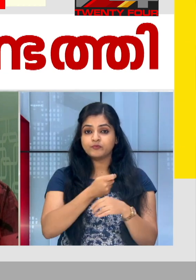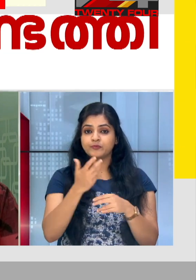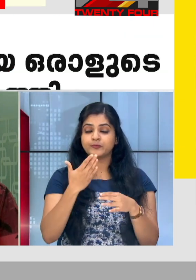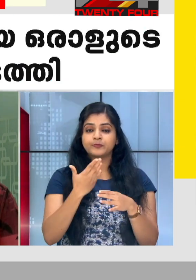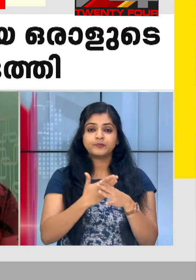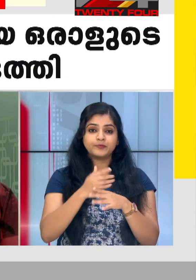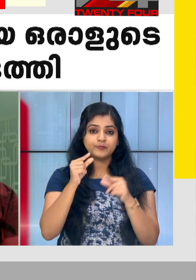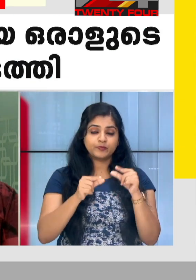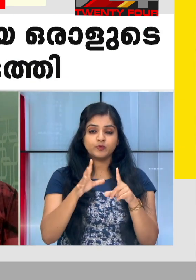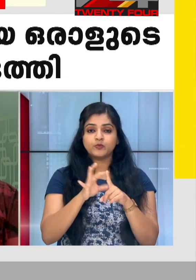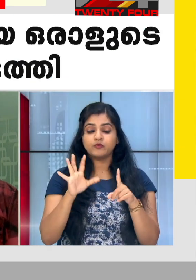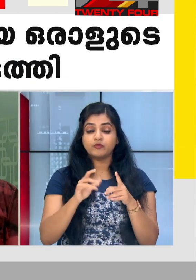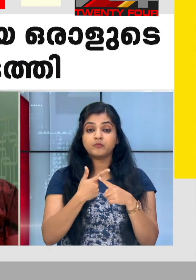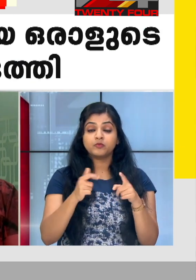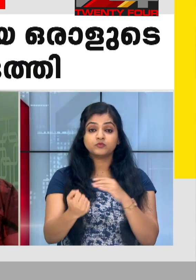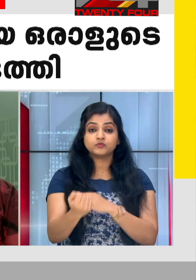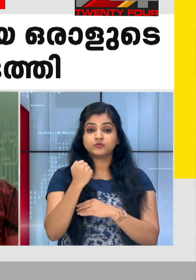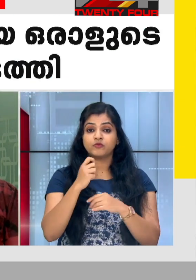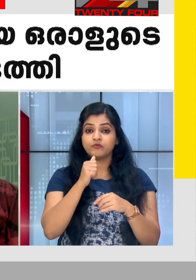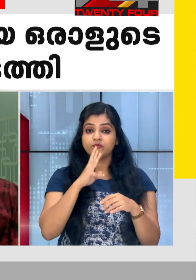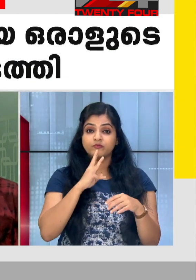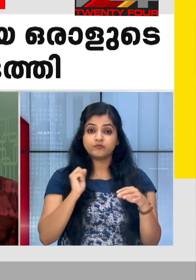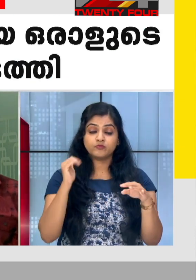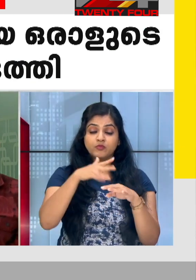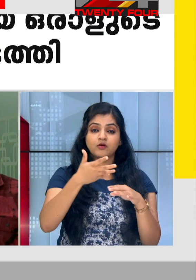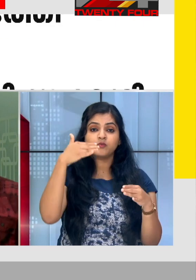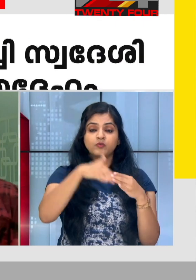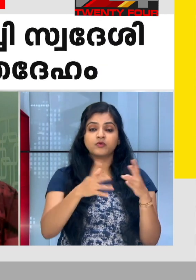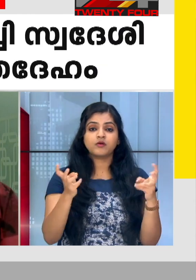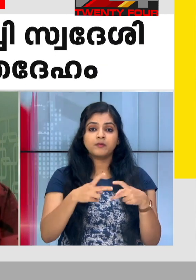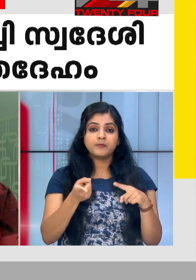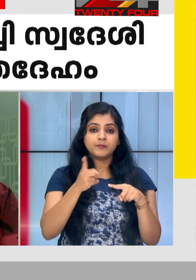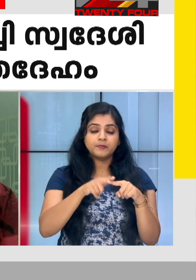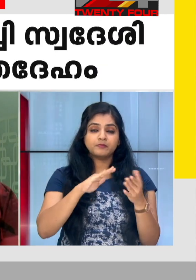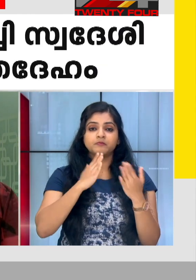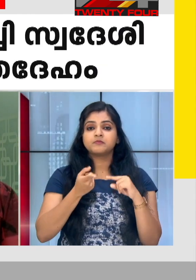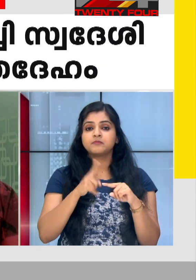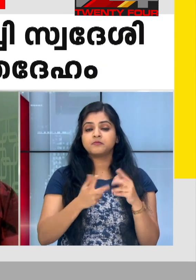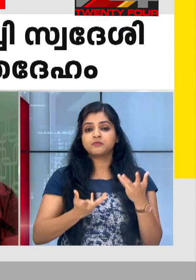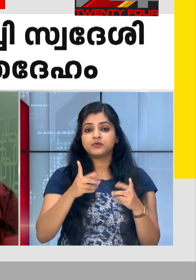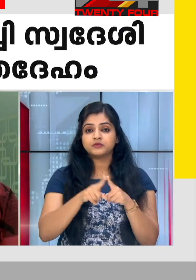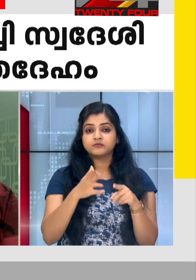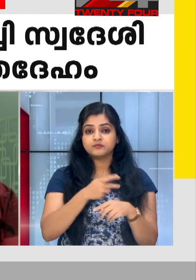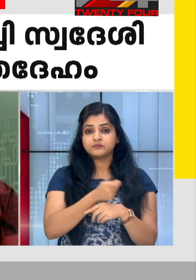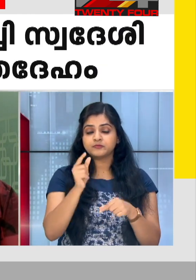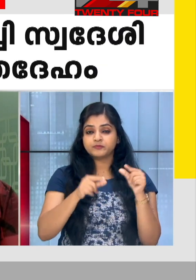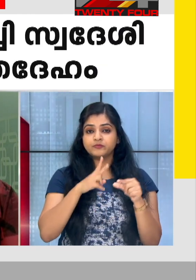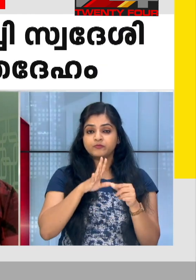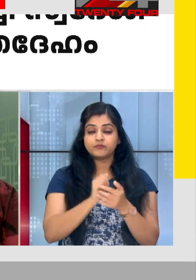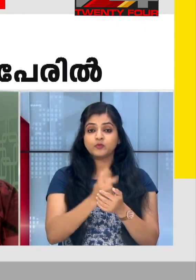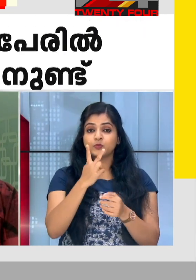വളരെ ശക്തിയുള്ള തിരമാലകൾ കാരണം ഇതിനുള്ളിലേക്ക് കുടുങ്ങിപ്പോകുന്നതാണ് ഈ മരണ കാരണം എന്നുള്ളതാണ് മത്സ്യത്തൊഴിലാളികൾ പറയുന്നത്. 2 പേരുടെ മൃതദേഹവും